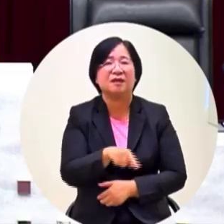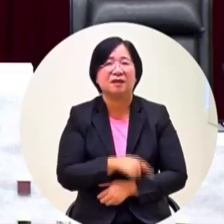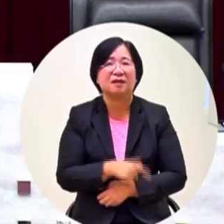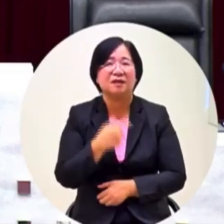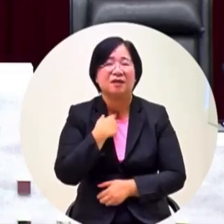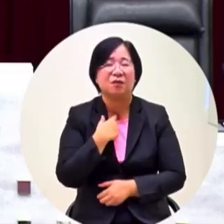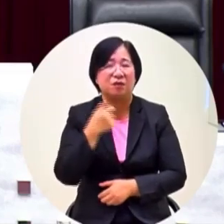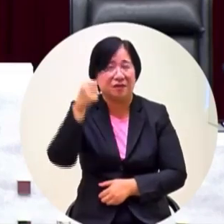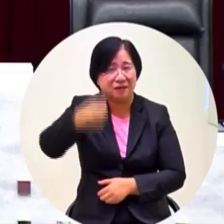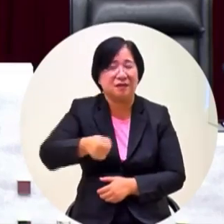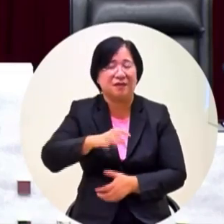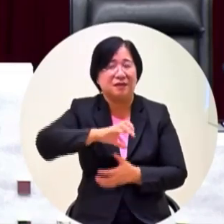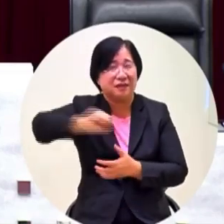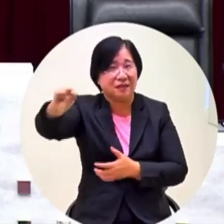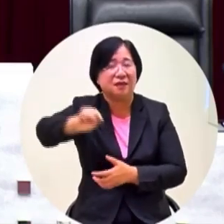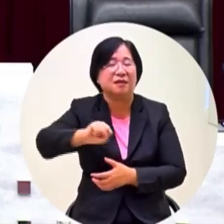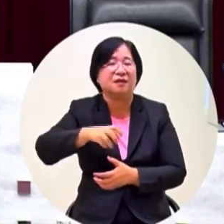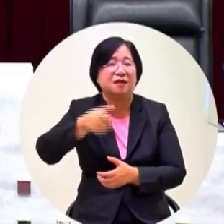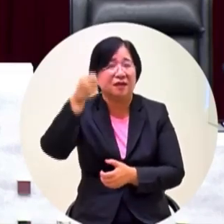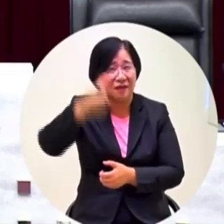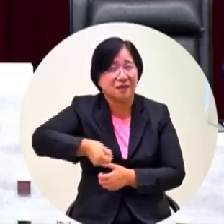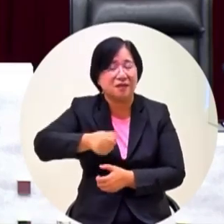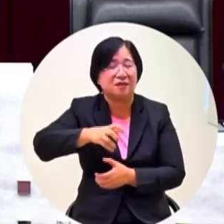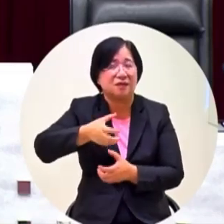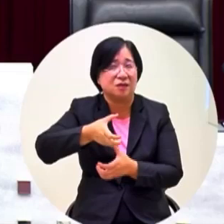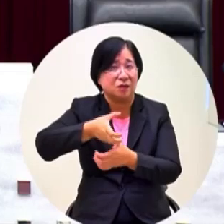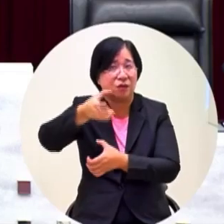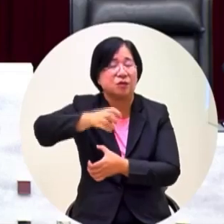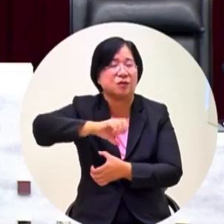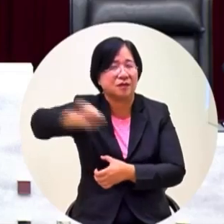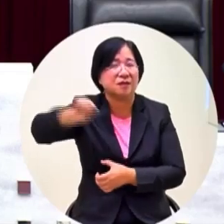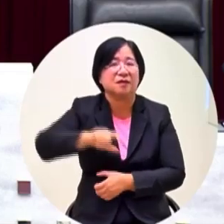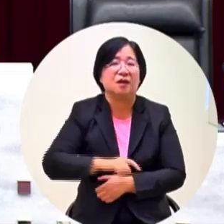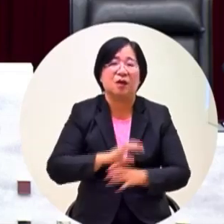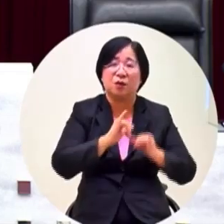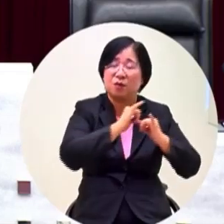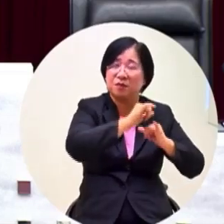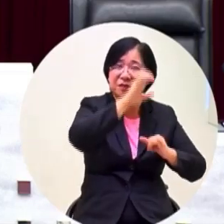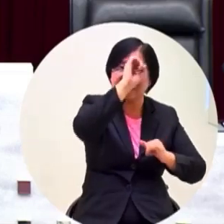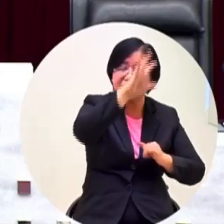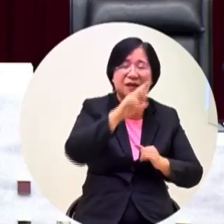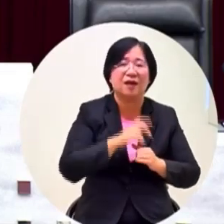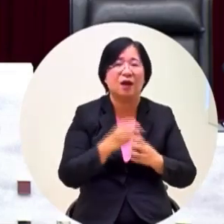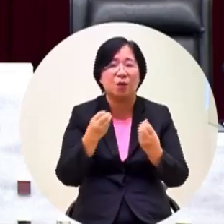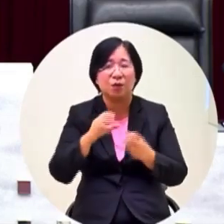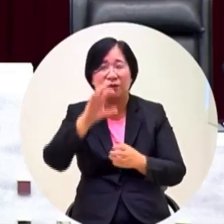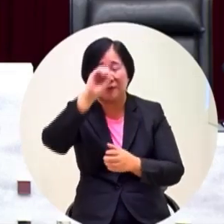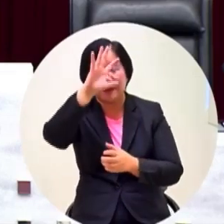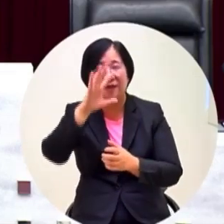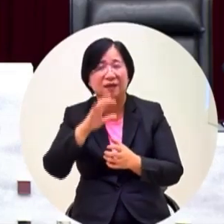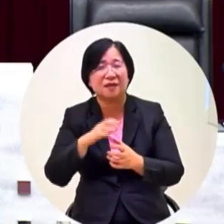锤，才很遗憾造成了国民党议员及无党籍议员